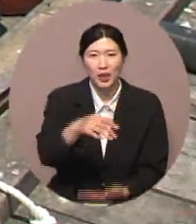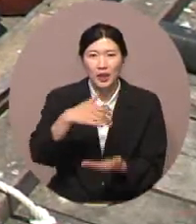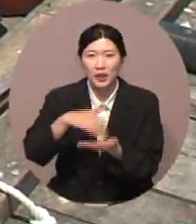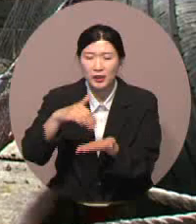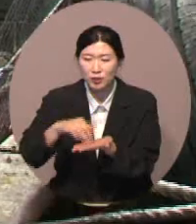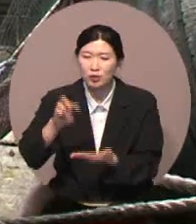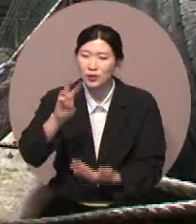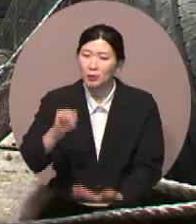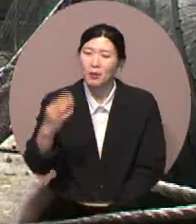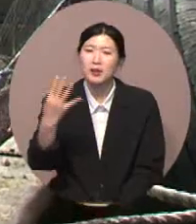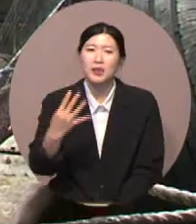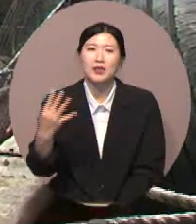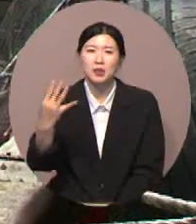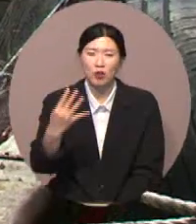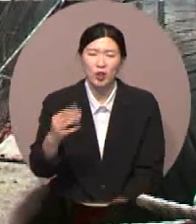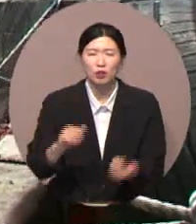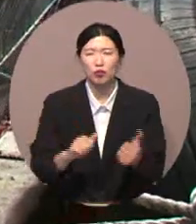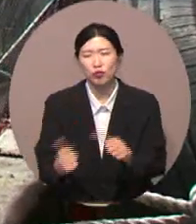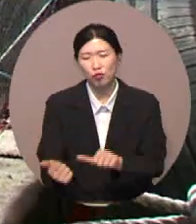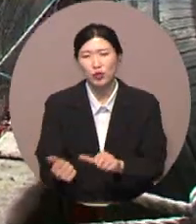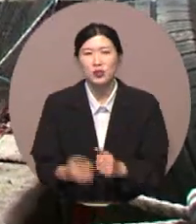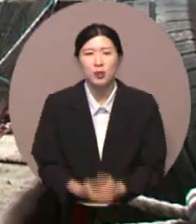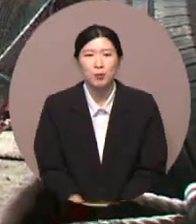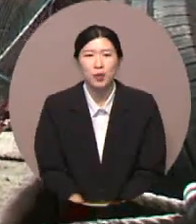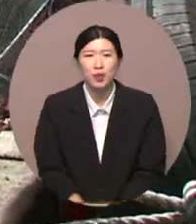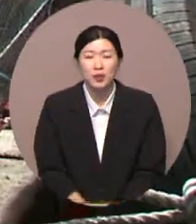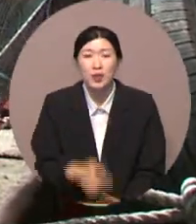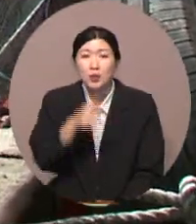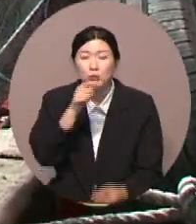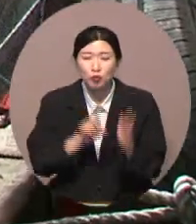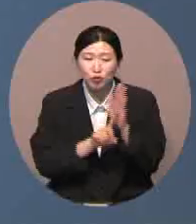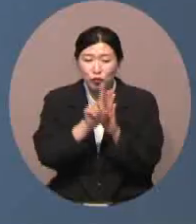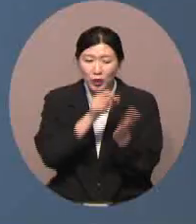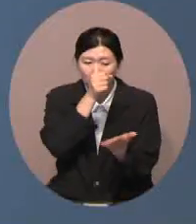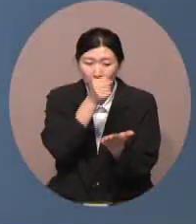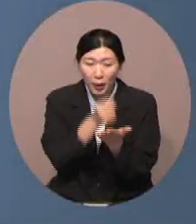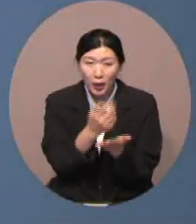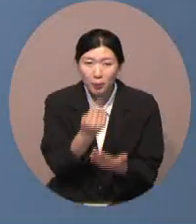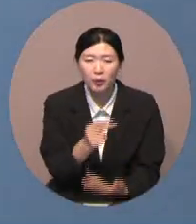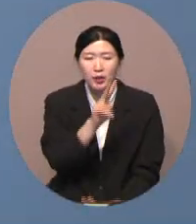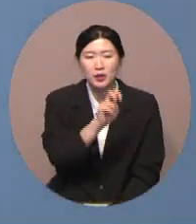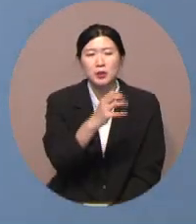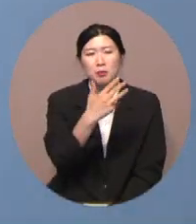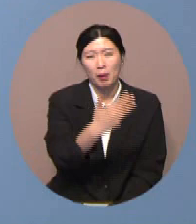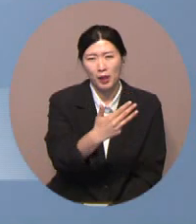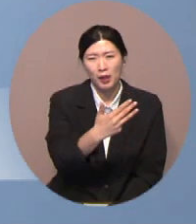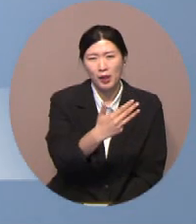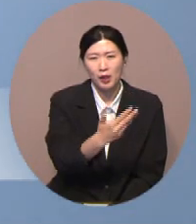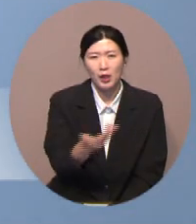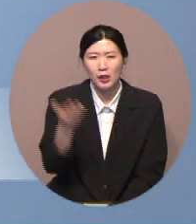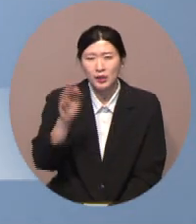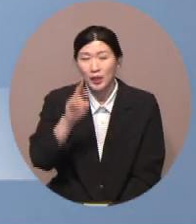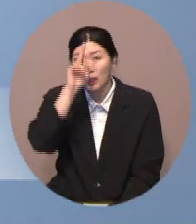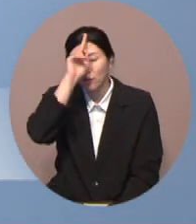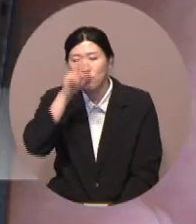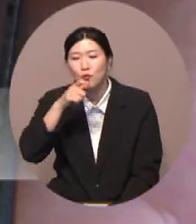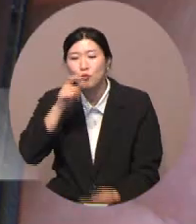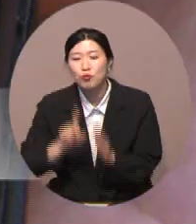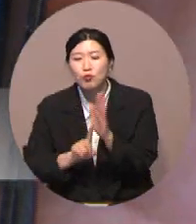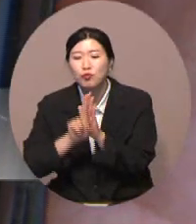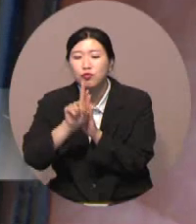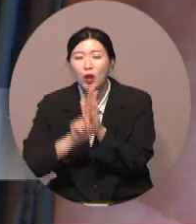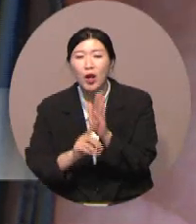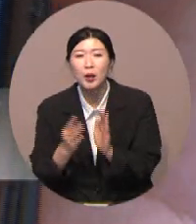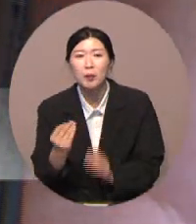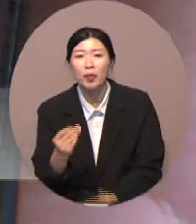달합니다 조피볼락 등 우럭이 견딜 수 있는 한개 수호는 28도 하지만 낮 12시 기준 태안 천수만